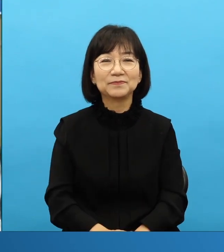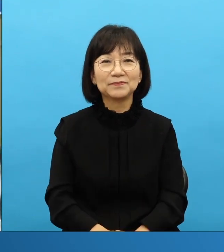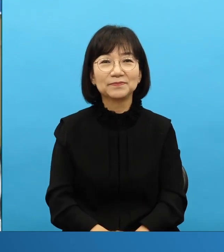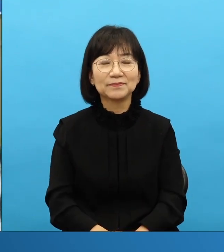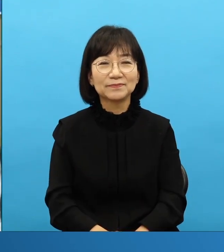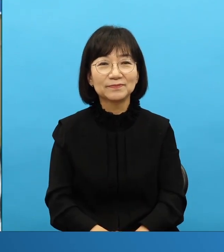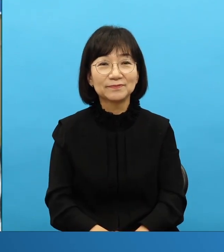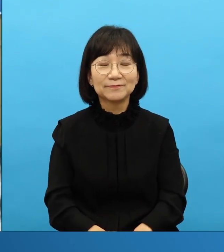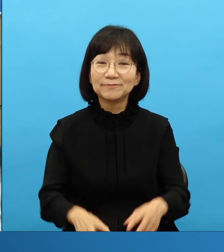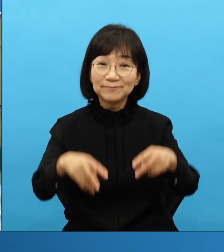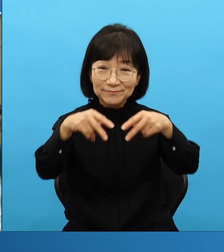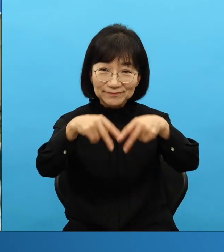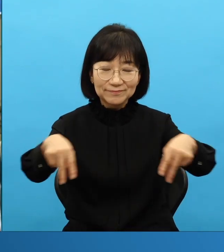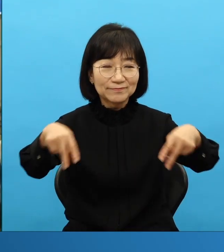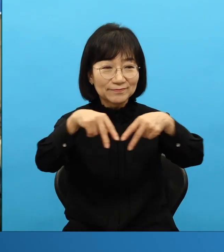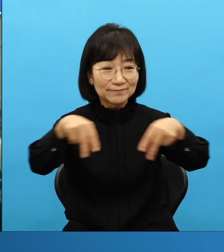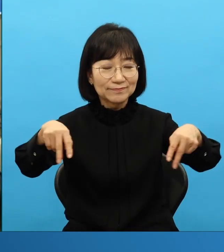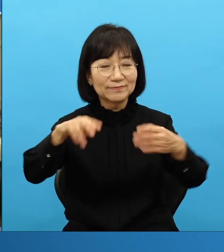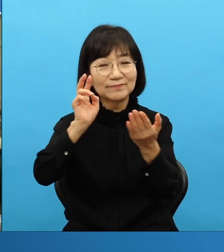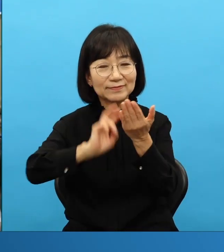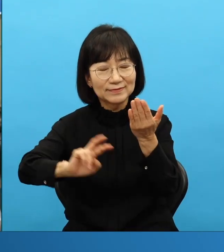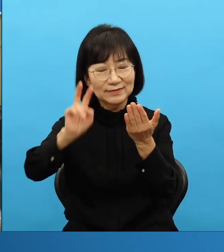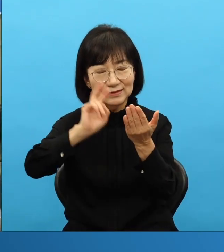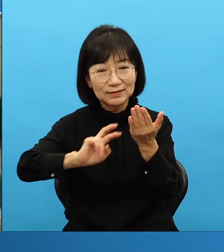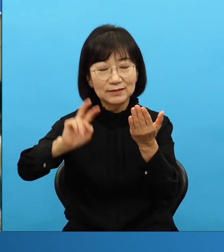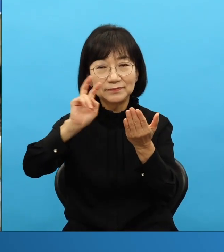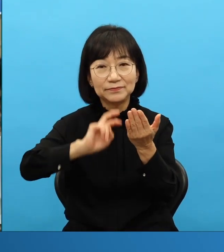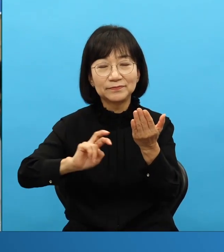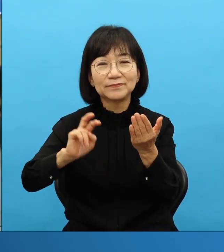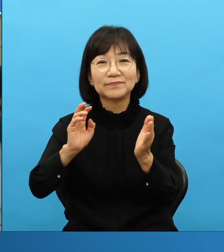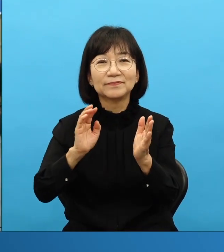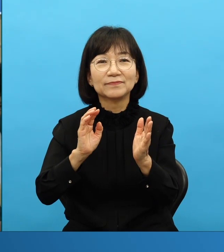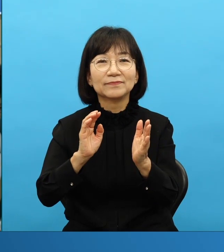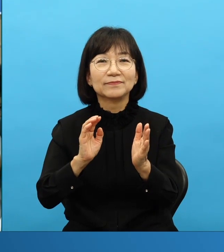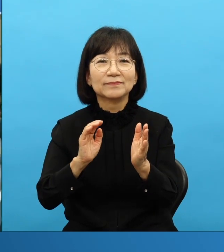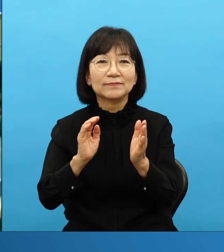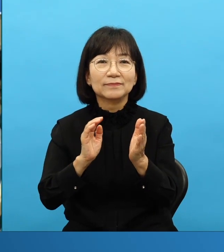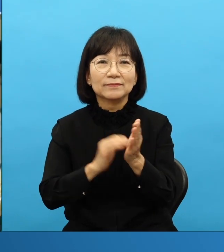다 같이 일어나셔서 주의 나의 삶 속에 찬양 후에